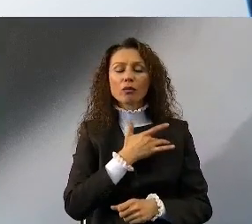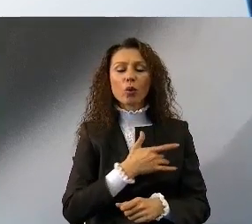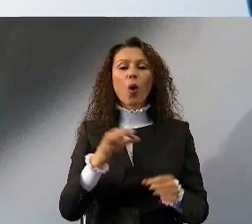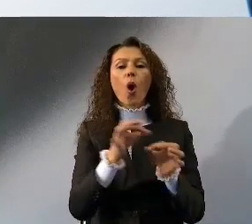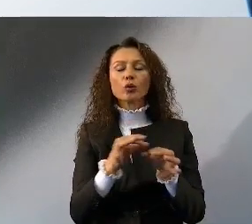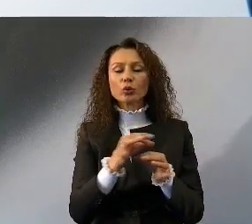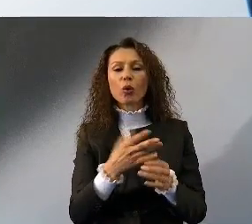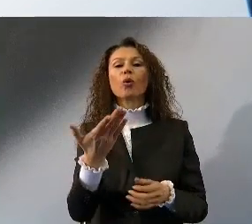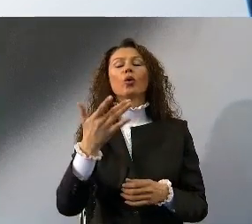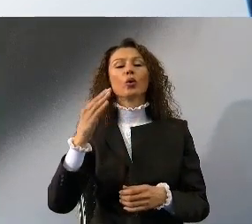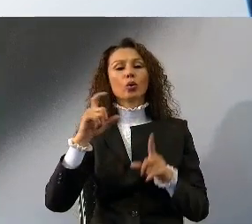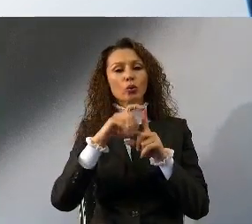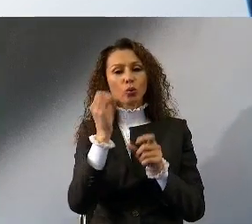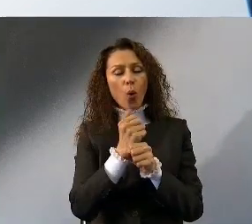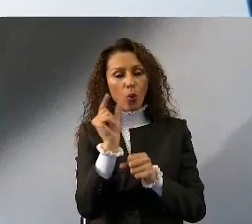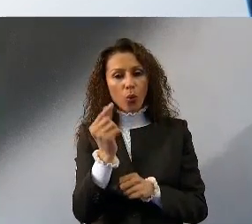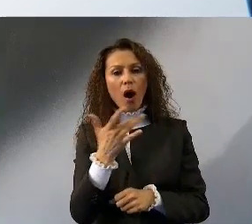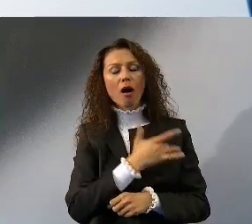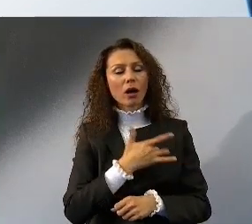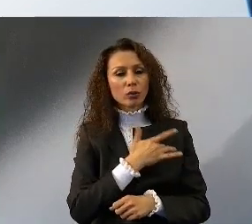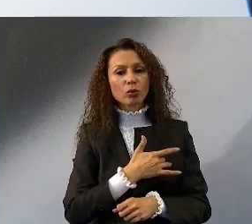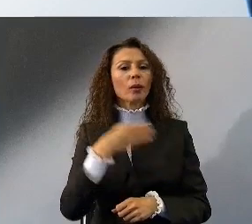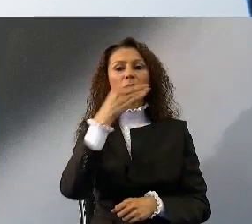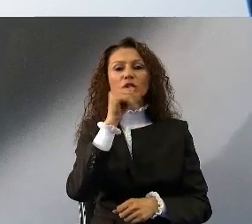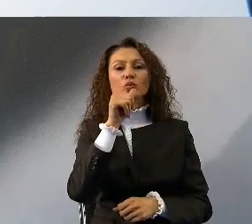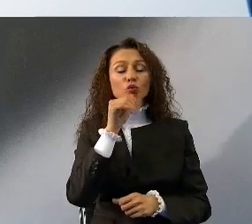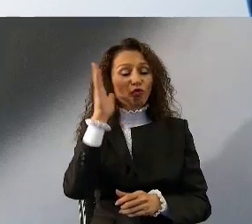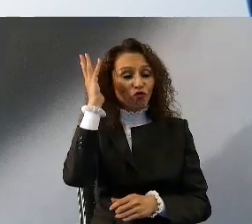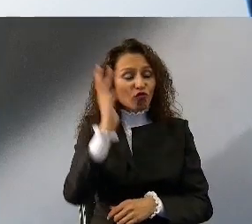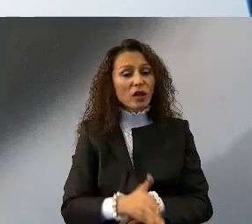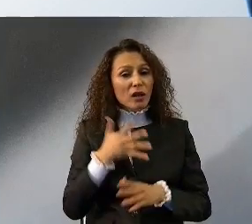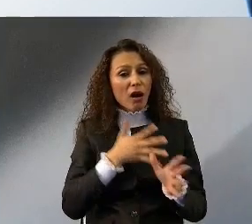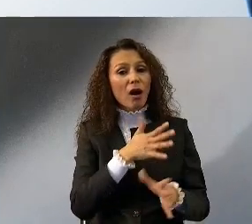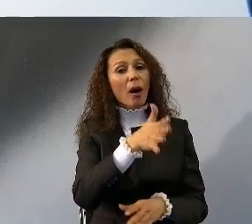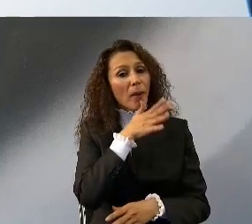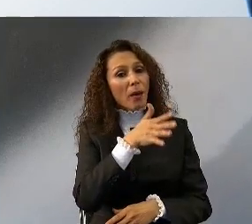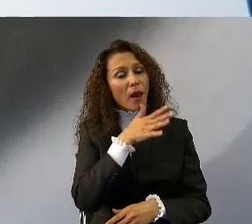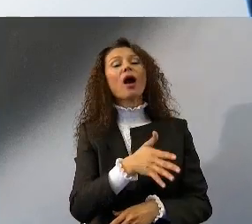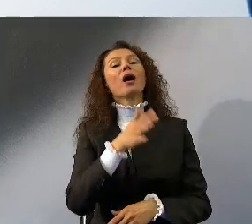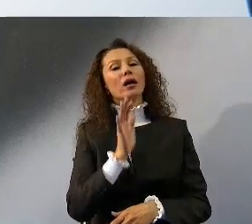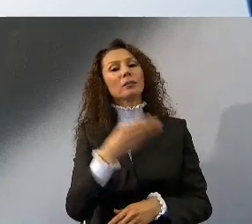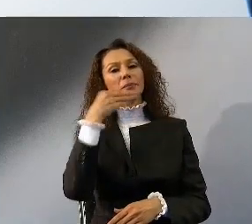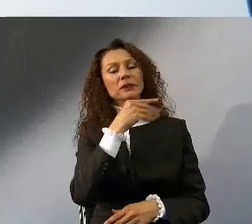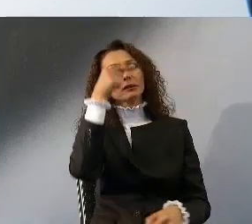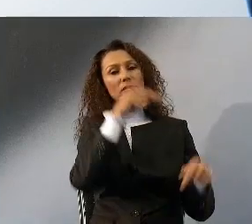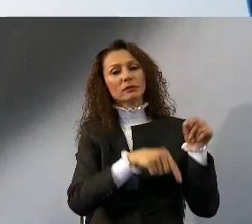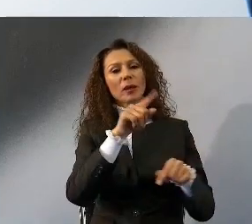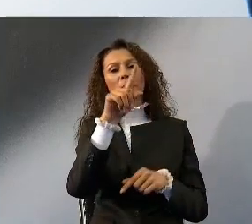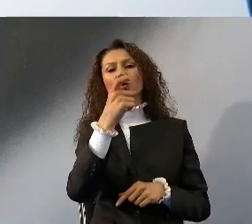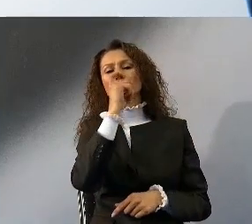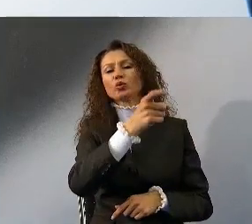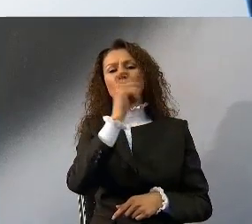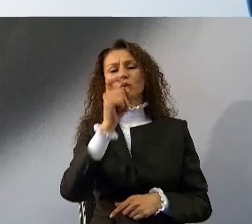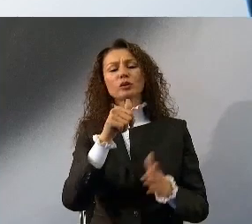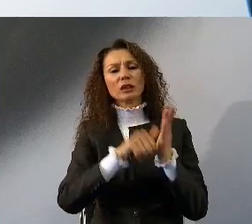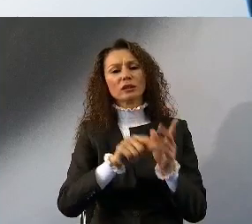Orta Anadolu'da, Doğu Anadolu'da mısırın aşırı su tükettiği ne kadar kurak bölge varsa hepsinde mısırın